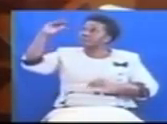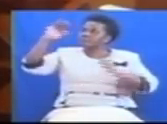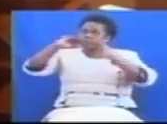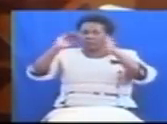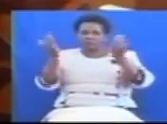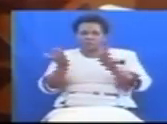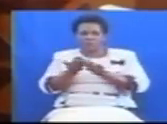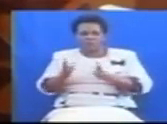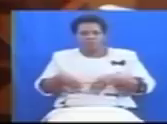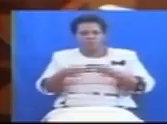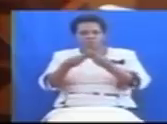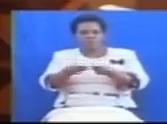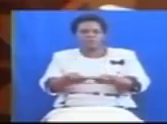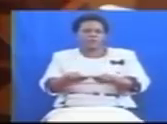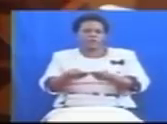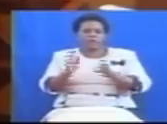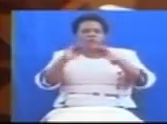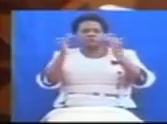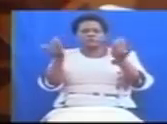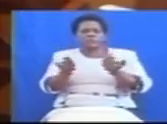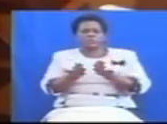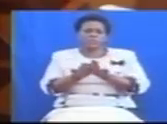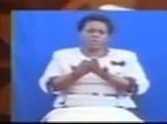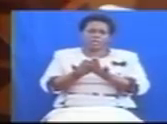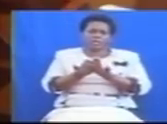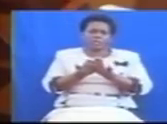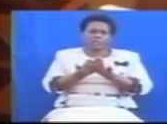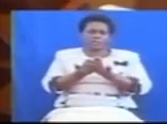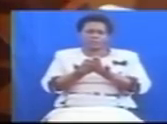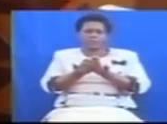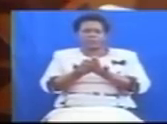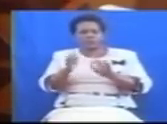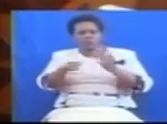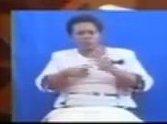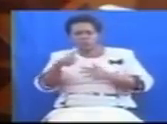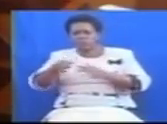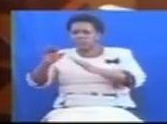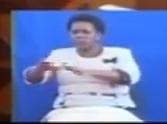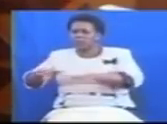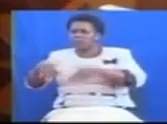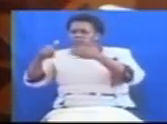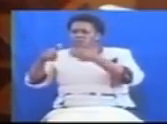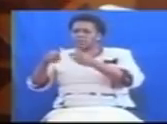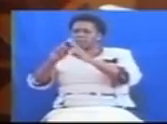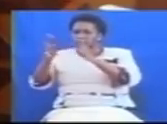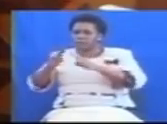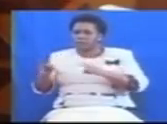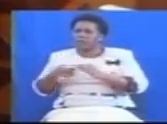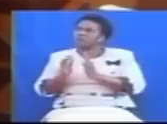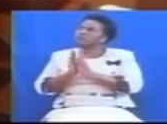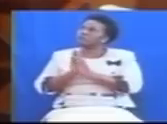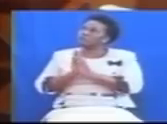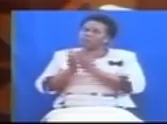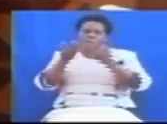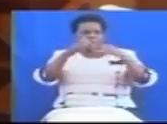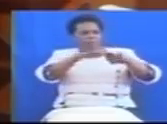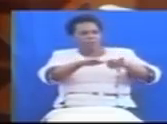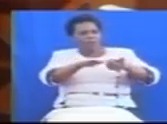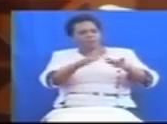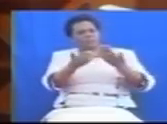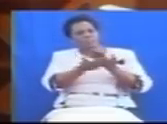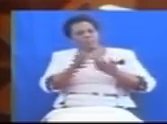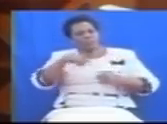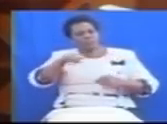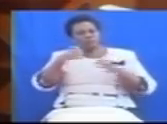dunia serikali za wanadamu na mabunge ya mataifa ili haki yako itendeke. Tunakuomba ibariki nchi yetu, idumishe